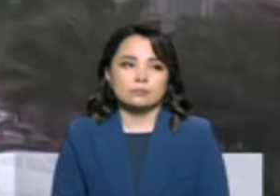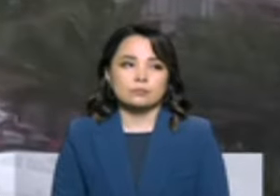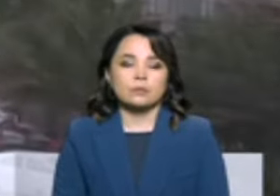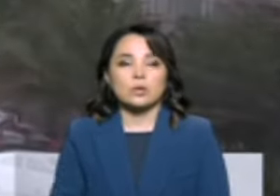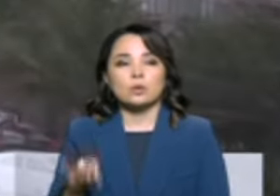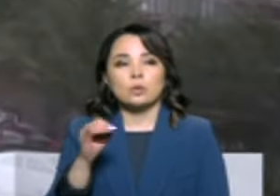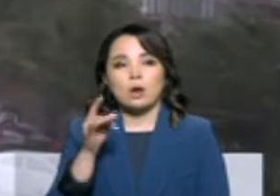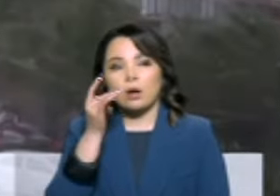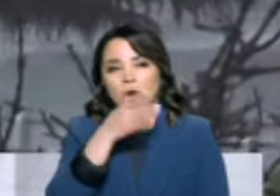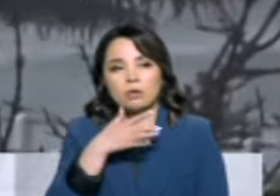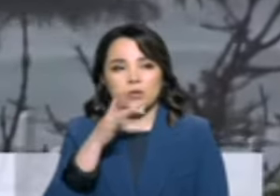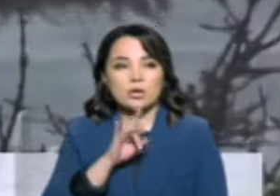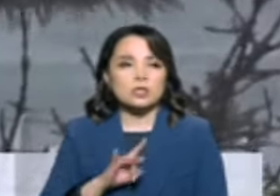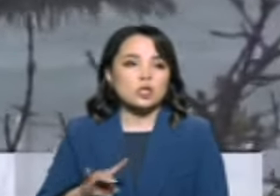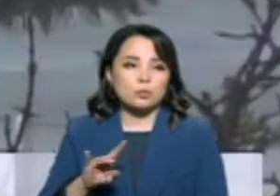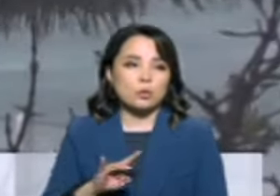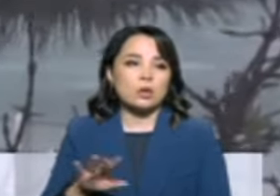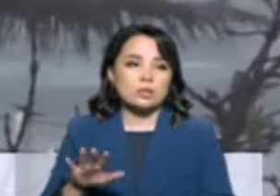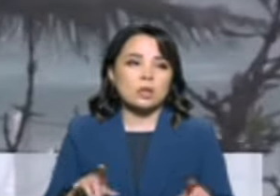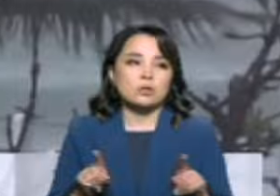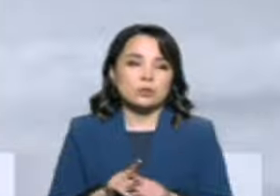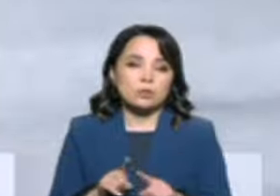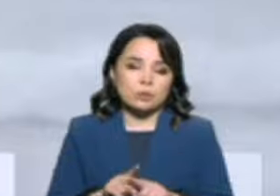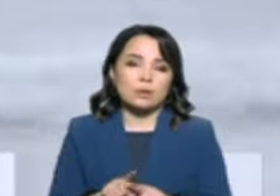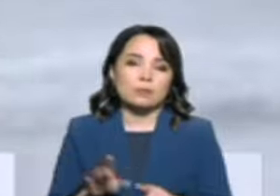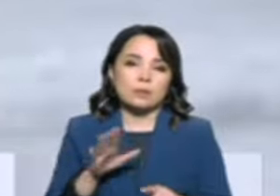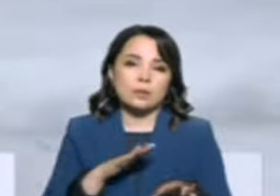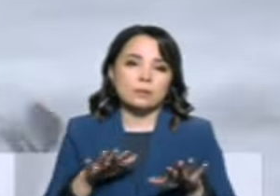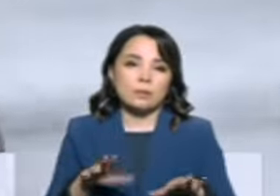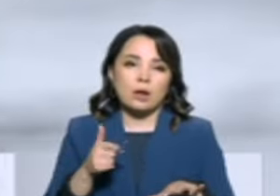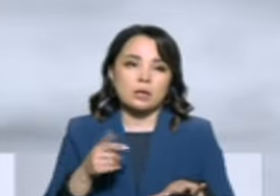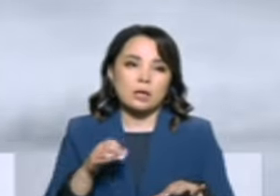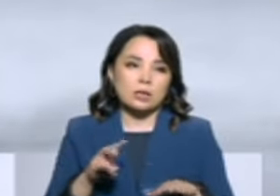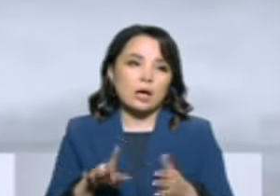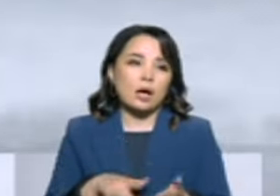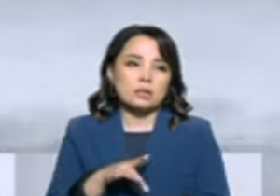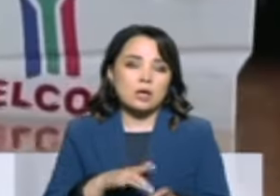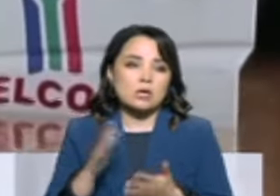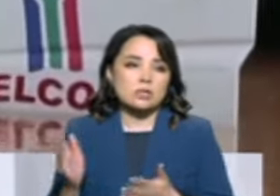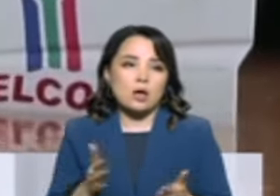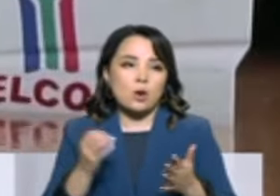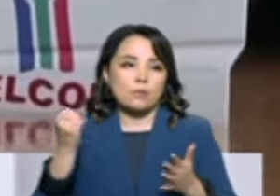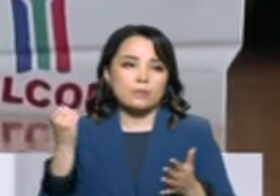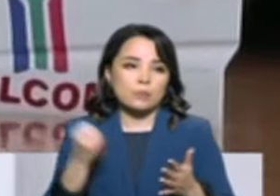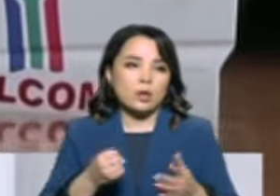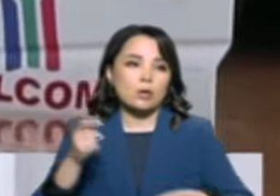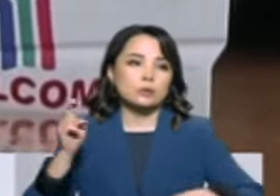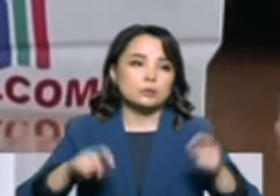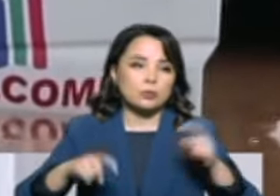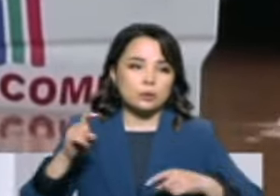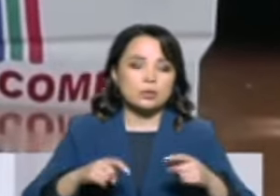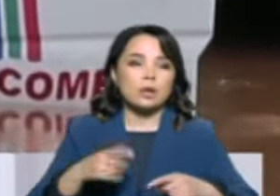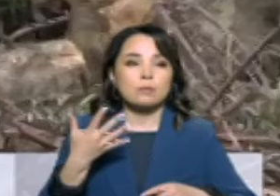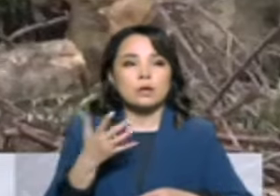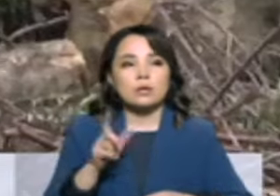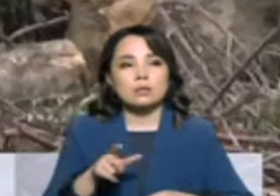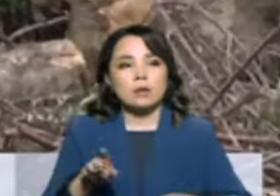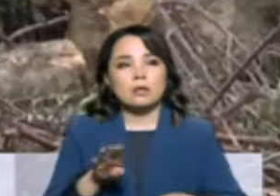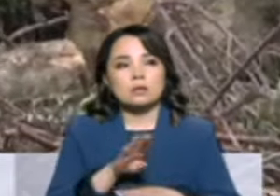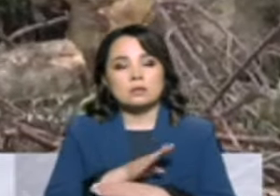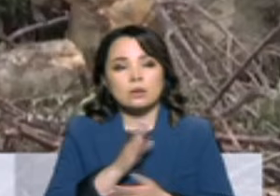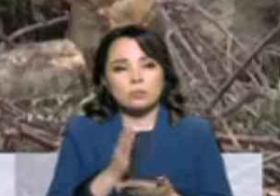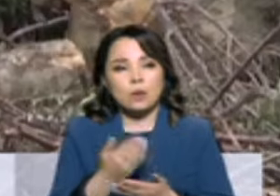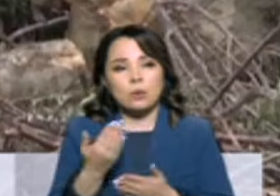Ал оңтүстік Африка Республикасының Квазулу Натал провинциясының Магрет қаласында да дауыл соғып, жауын құйған. Кемінде 5 адам жан тәсілім